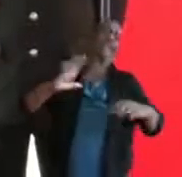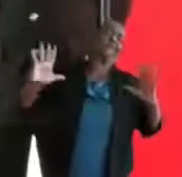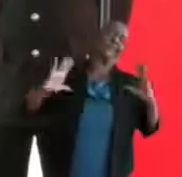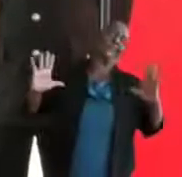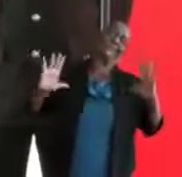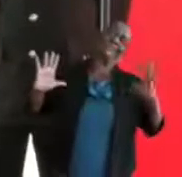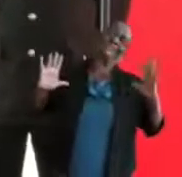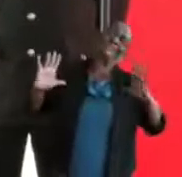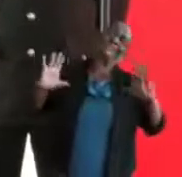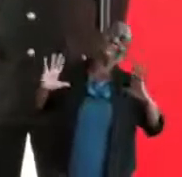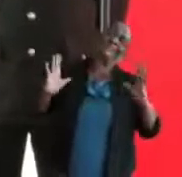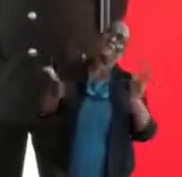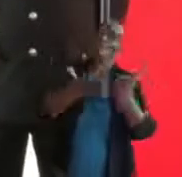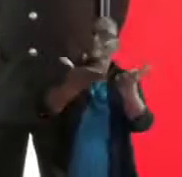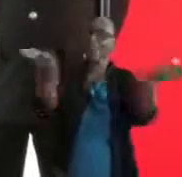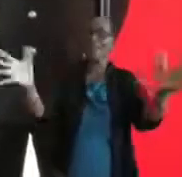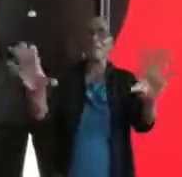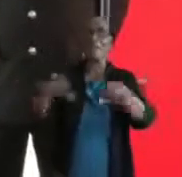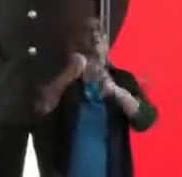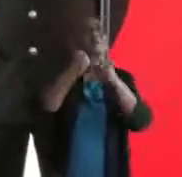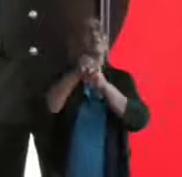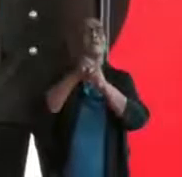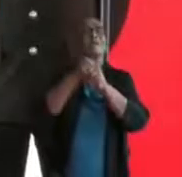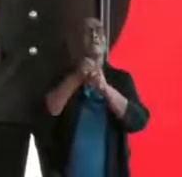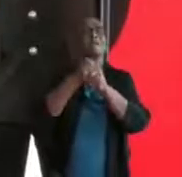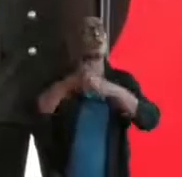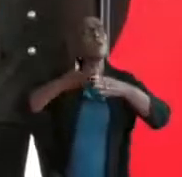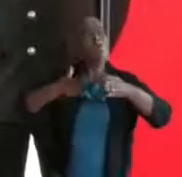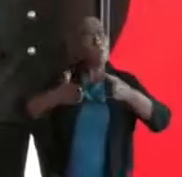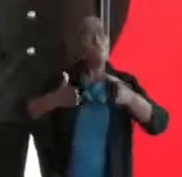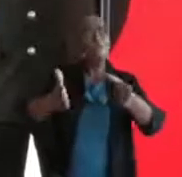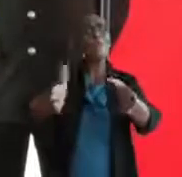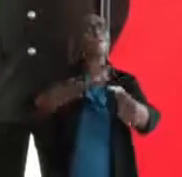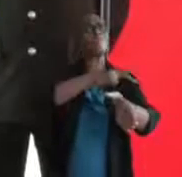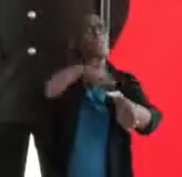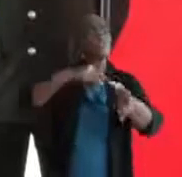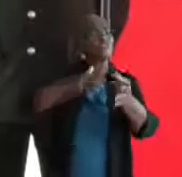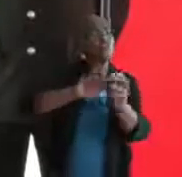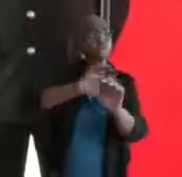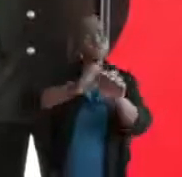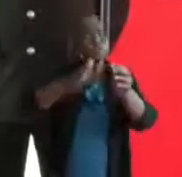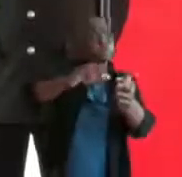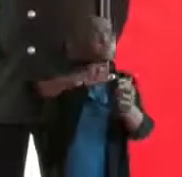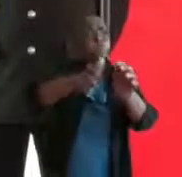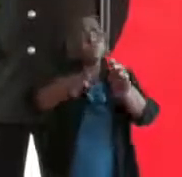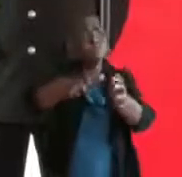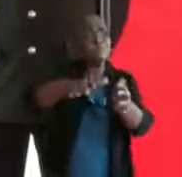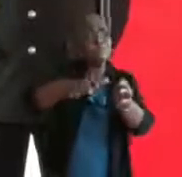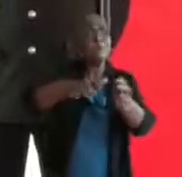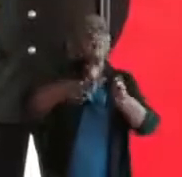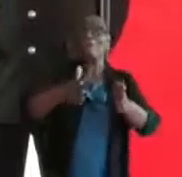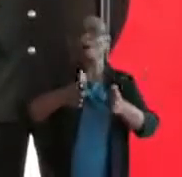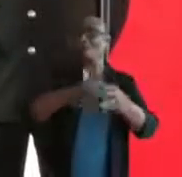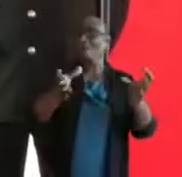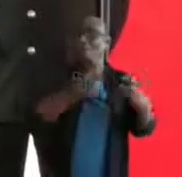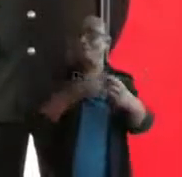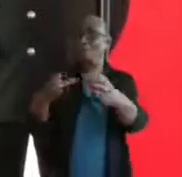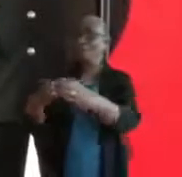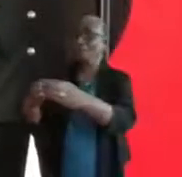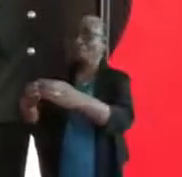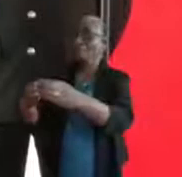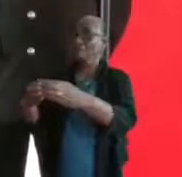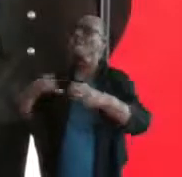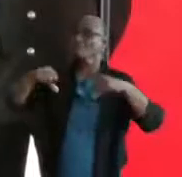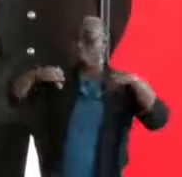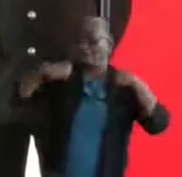wat er is bereidt de weg voor ons is nog hobbelig en onze open en te hebben vanaf het